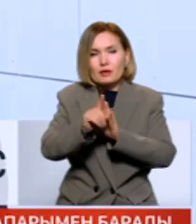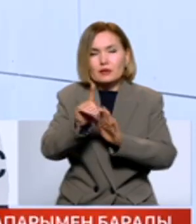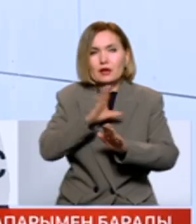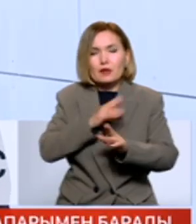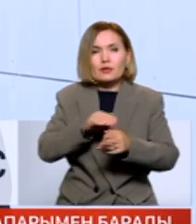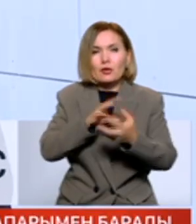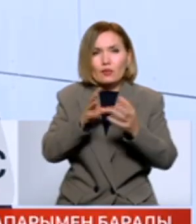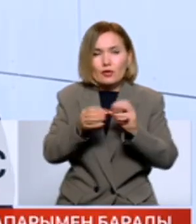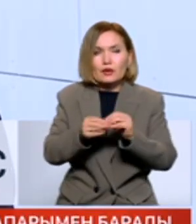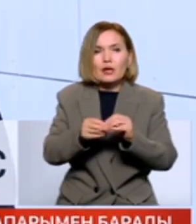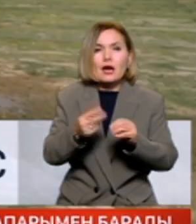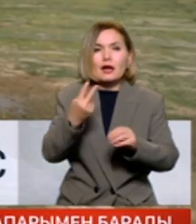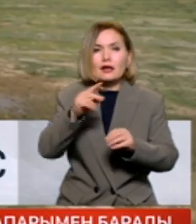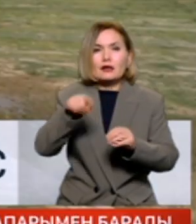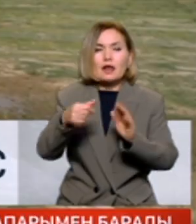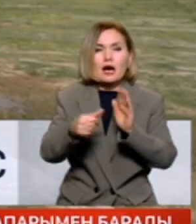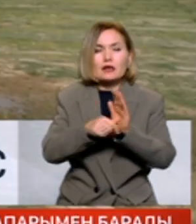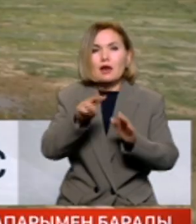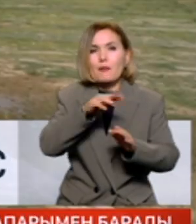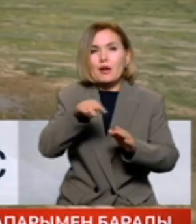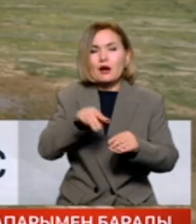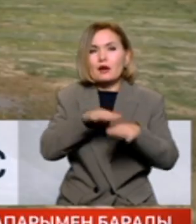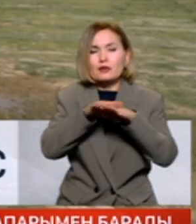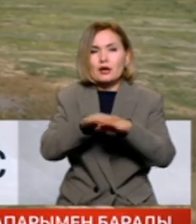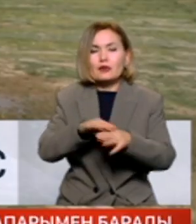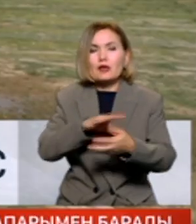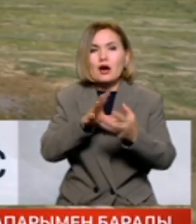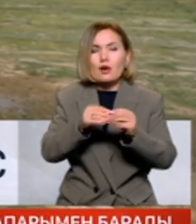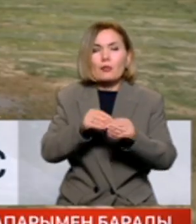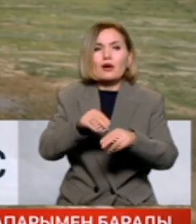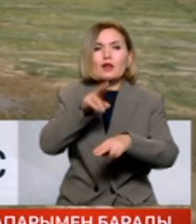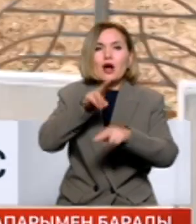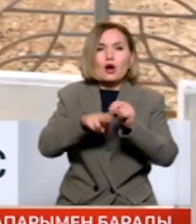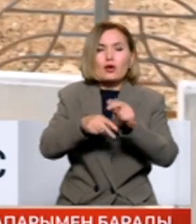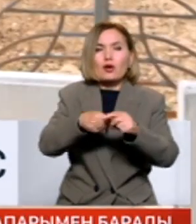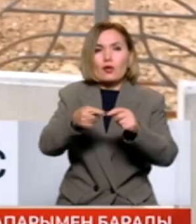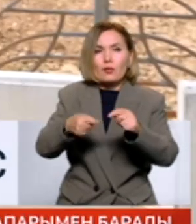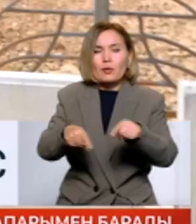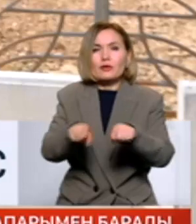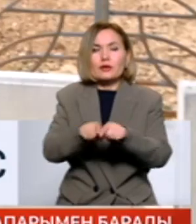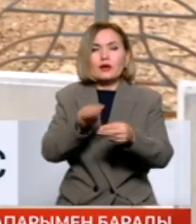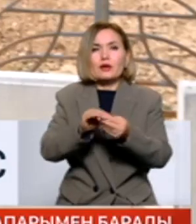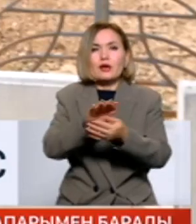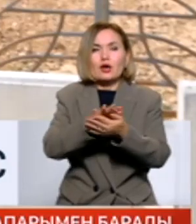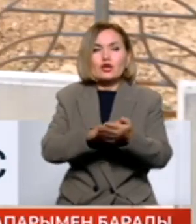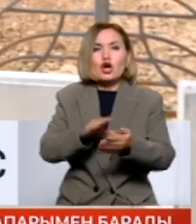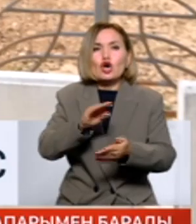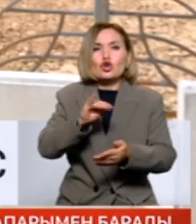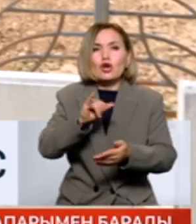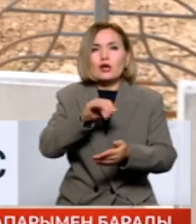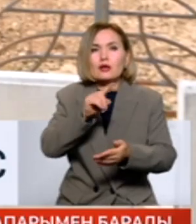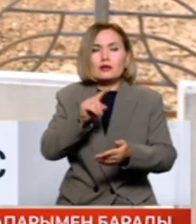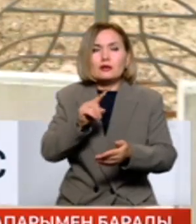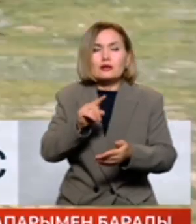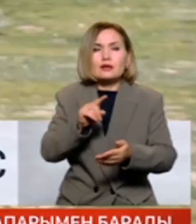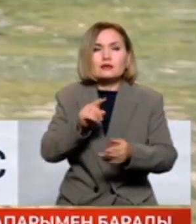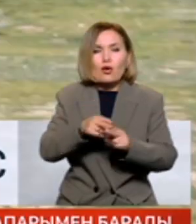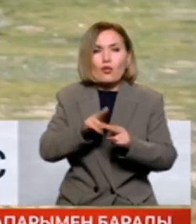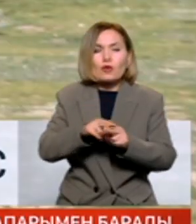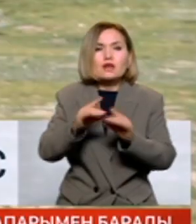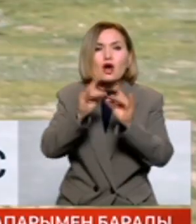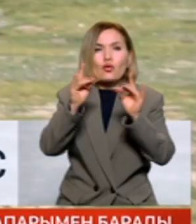Соңғы келісімшарт 2,6 миллиард теңге болды. Шаһарда құрылысы ұзаққа созылған нысан бір бұл емес. Жұлдыз елді мекеніндегі үлкен көпір